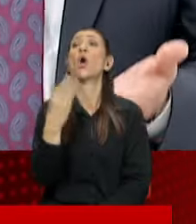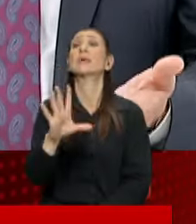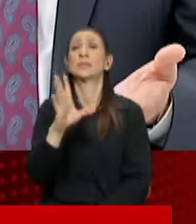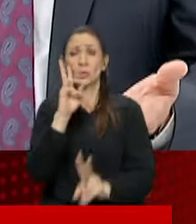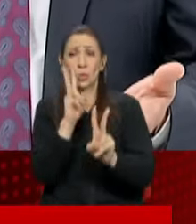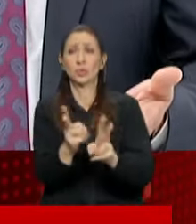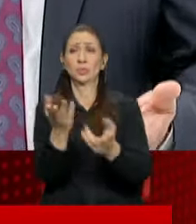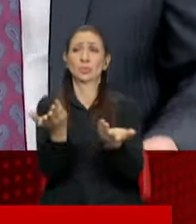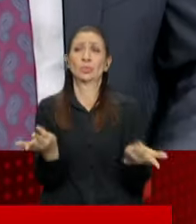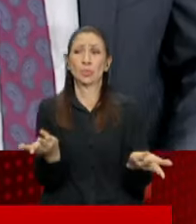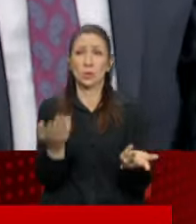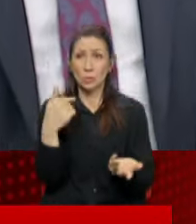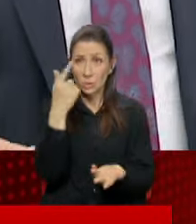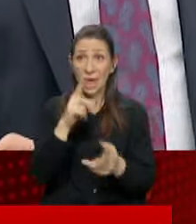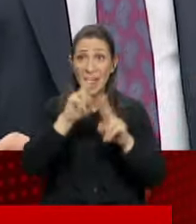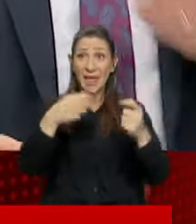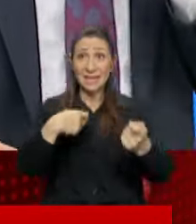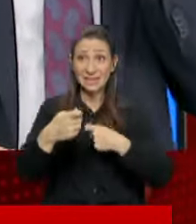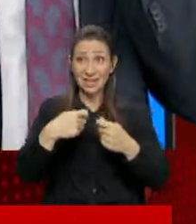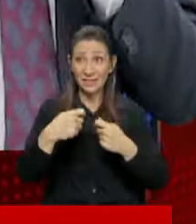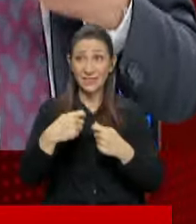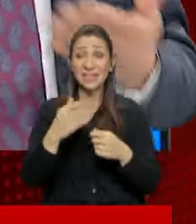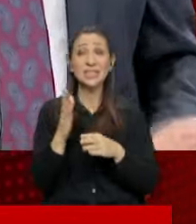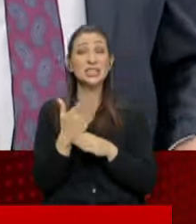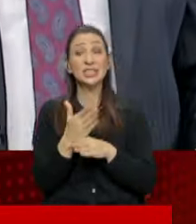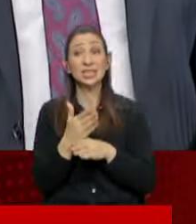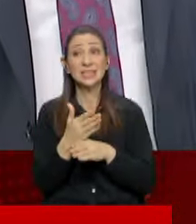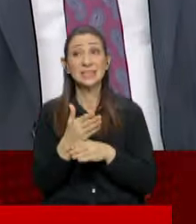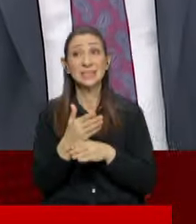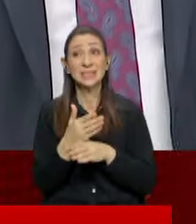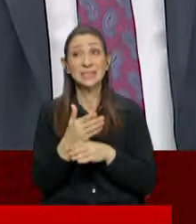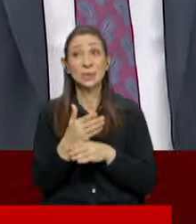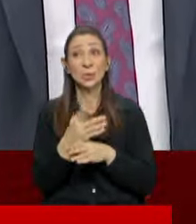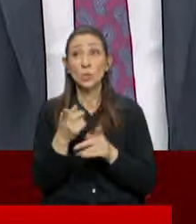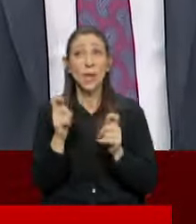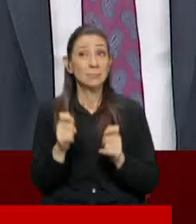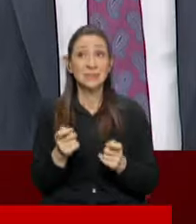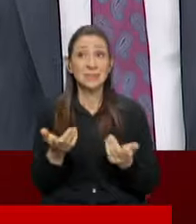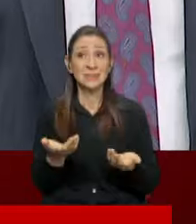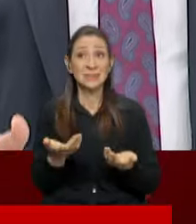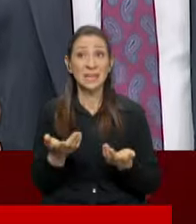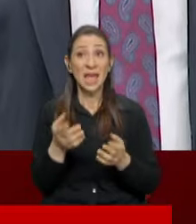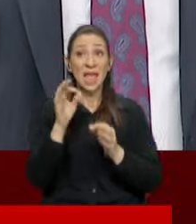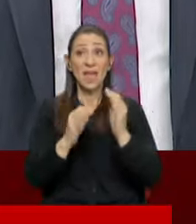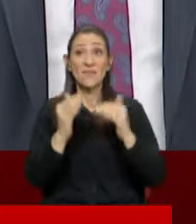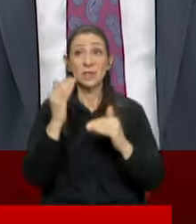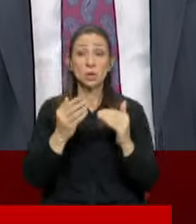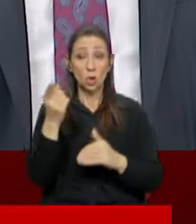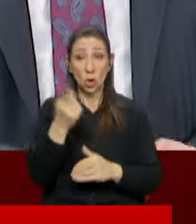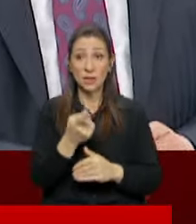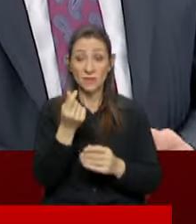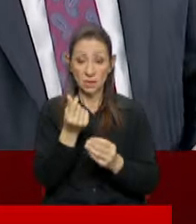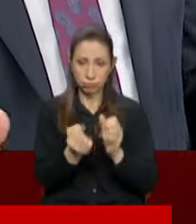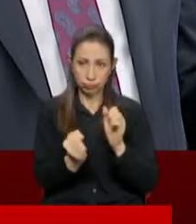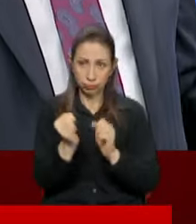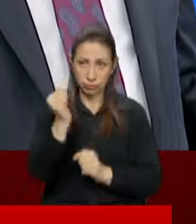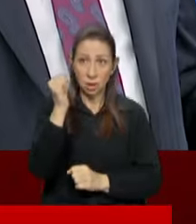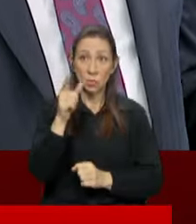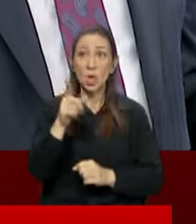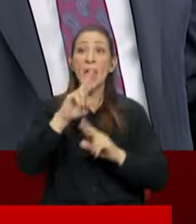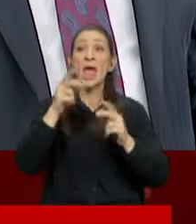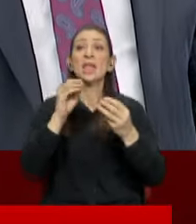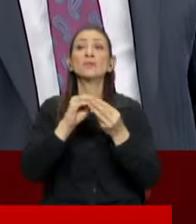zaten görüyorsunuz. Dolayısıyla esnaf niçin bunu yapsın? Yani enflasyon oranında fiyatlar artıyor. Bunun suçlusu